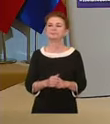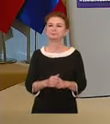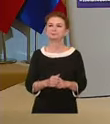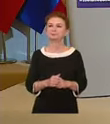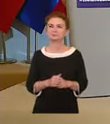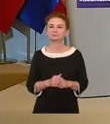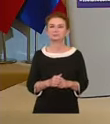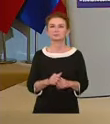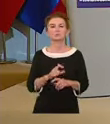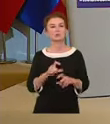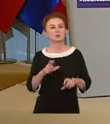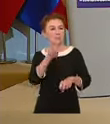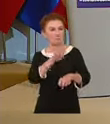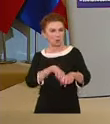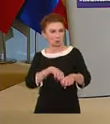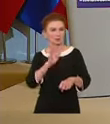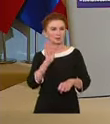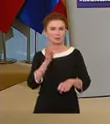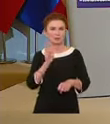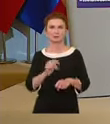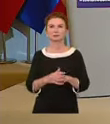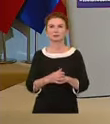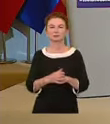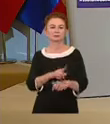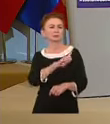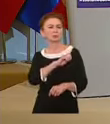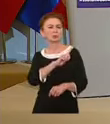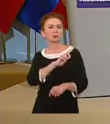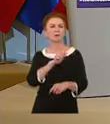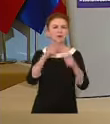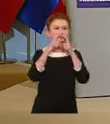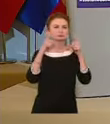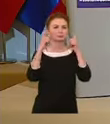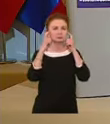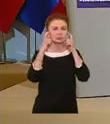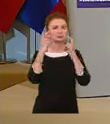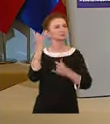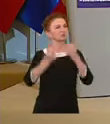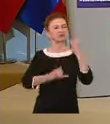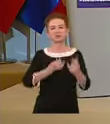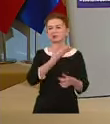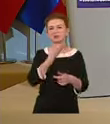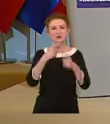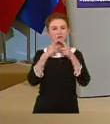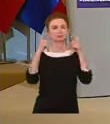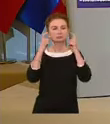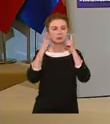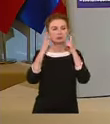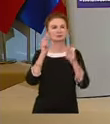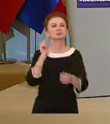InfoSecurity24. Czy policja będzie egzekwować zasadę noszenia maseczek? Jakie są kary za nieprzestrzeganie tej zasady noszenia